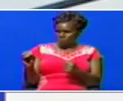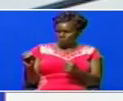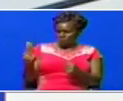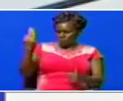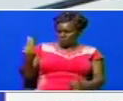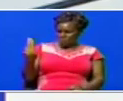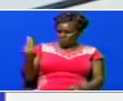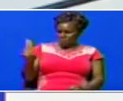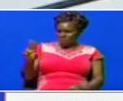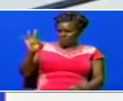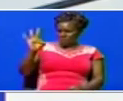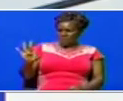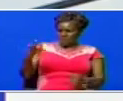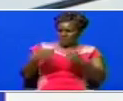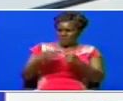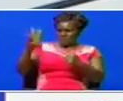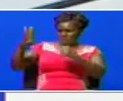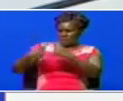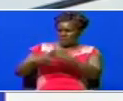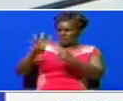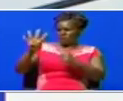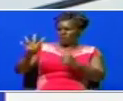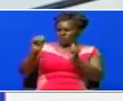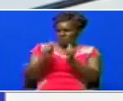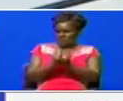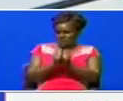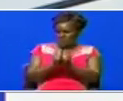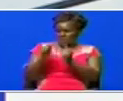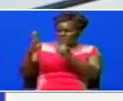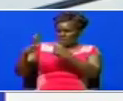Uhuru Kenyatta, 389, 410,